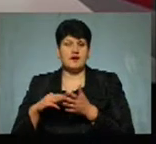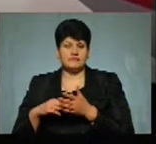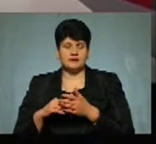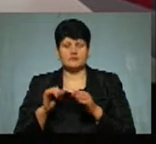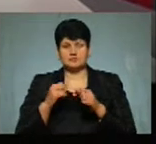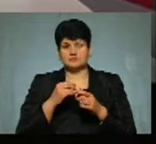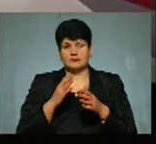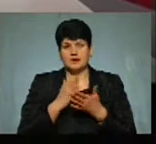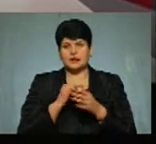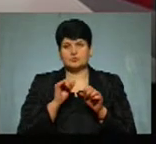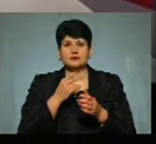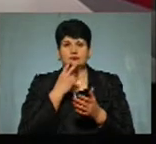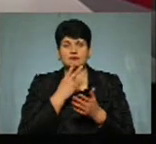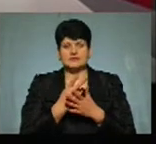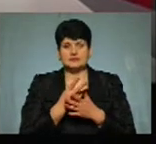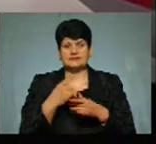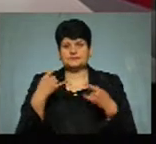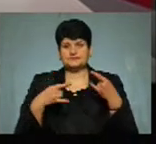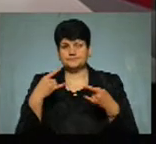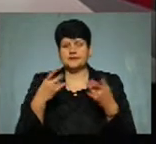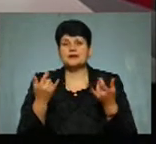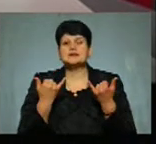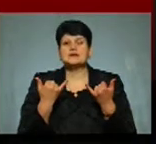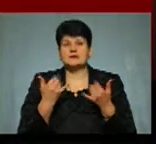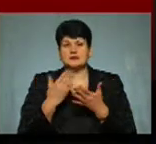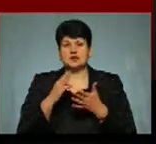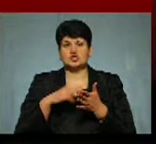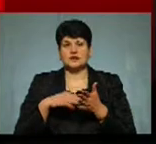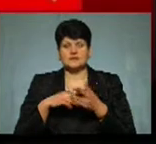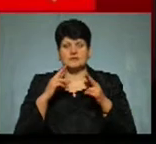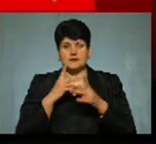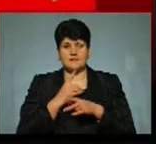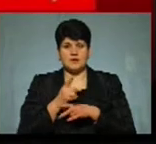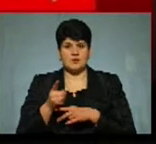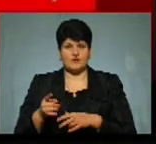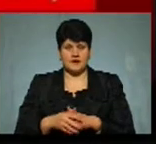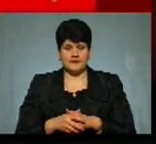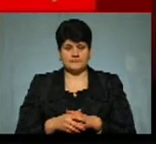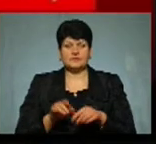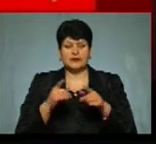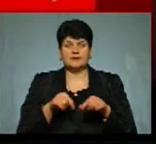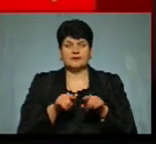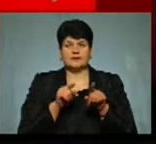зараз переглянути на екрані. Які зараз штрафи за неправильне паркування? Так,